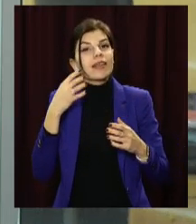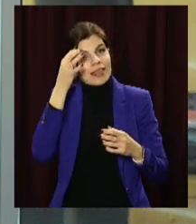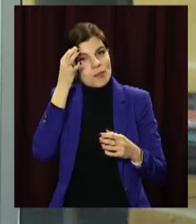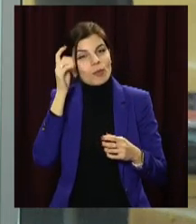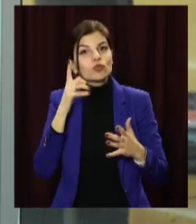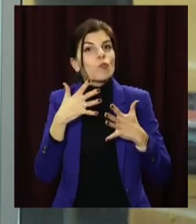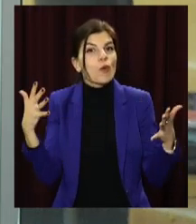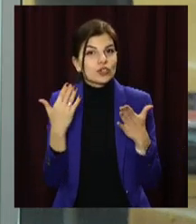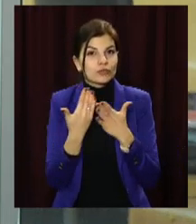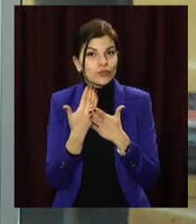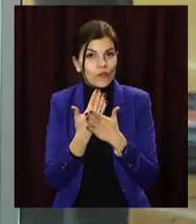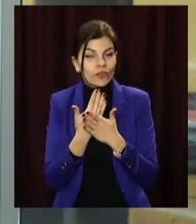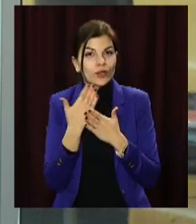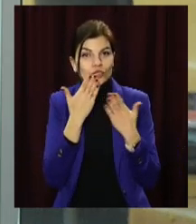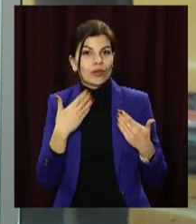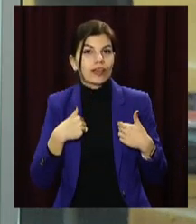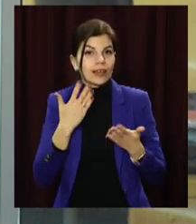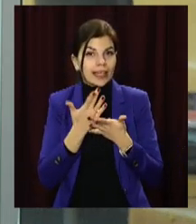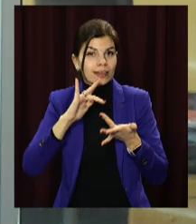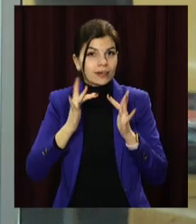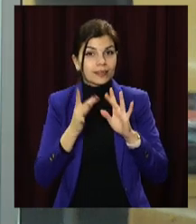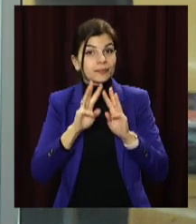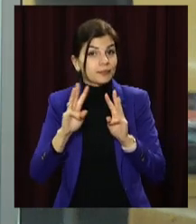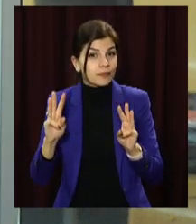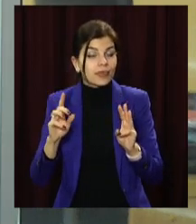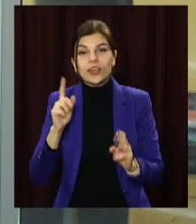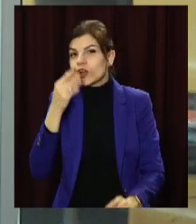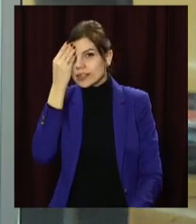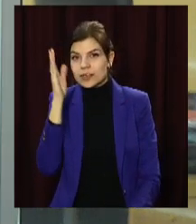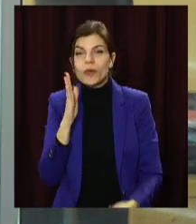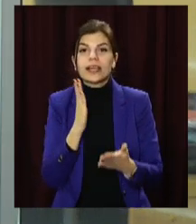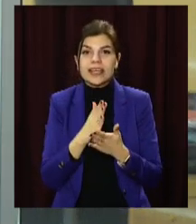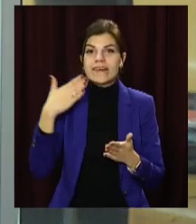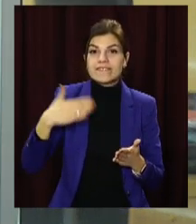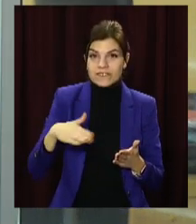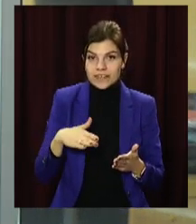ви зможете прочитати на нашому сайті opentv.media. Не забувайте про сюжети